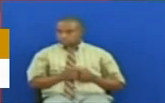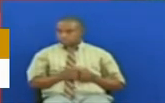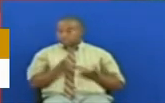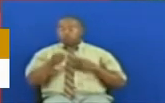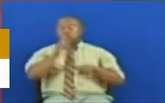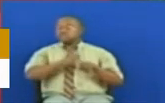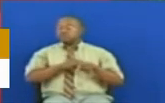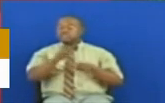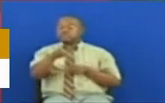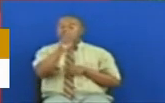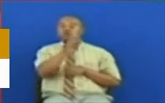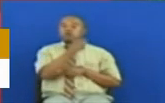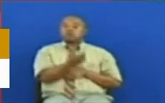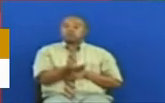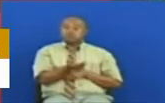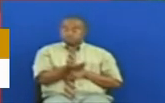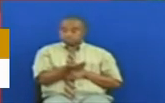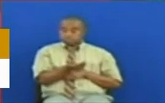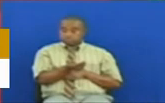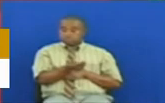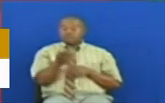kipindi kile cha kuvua cha msimu mmoja.